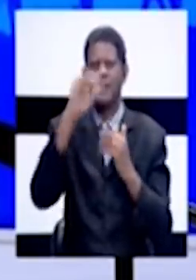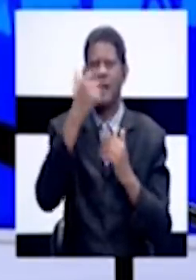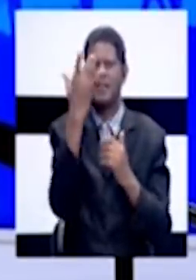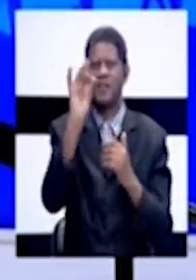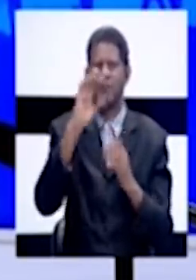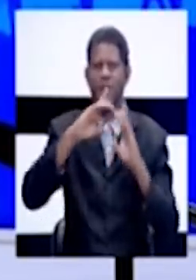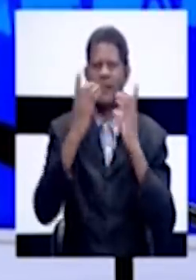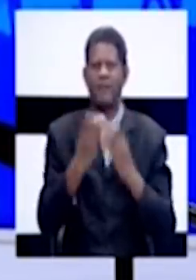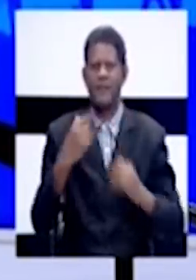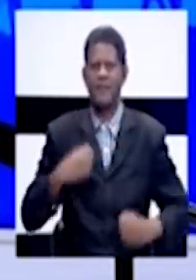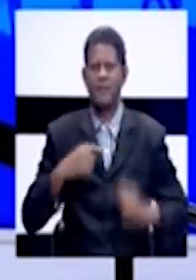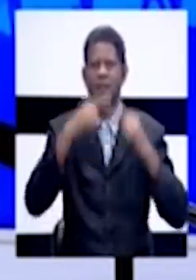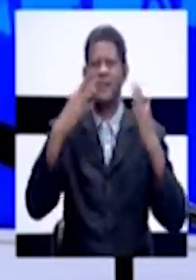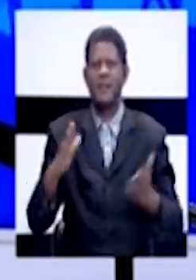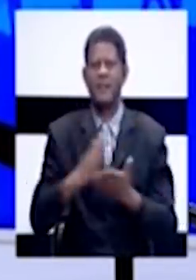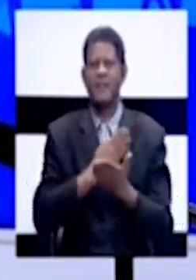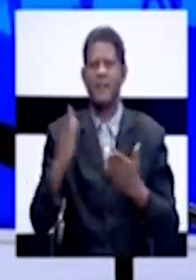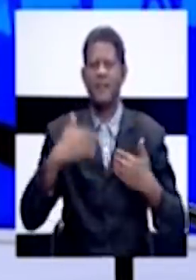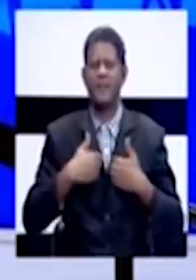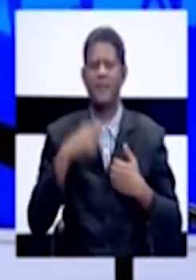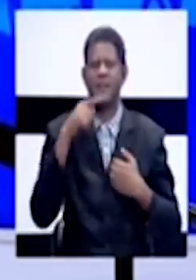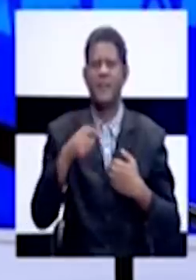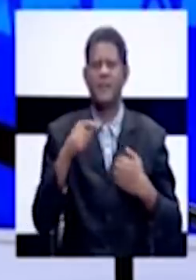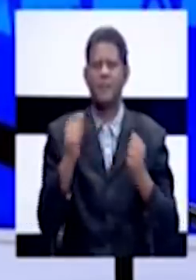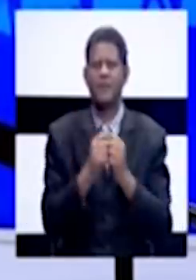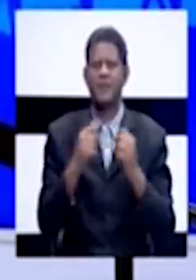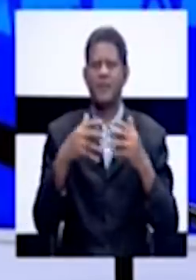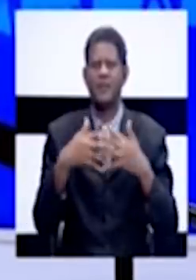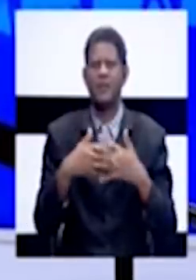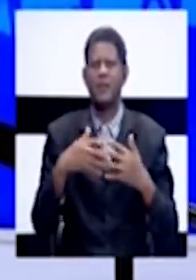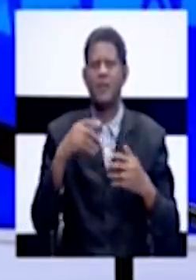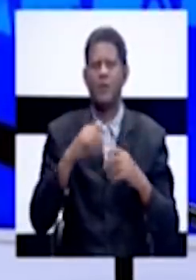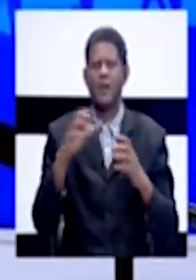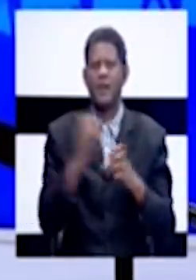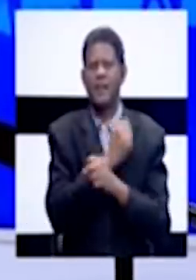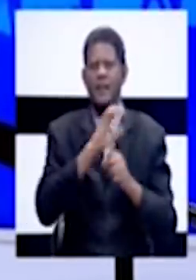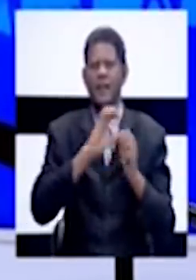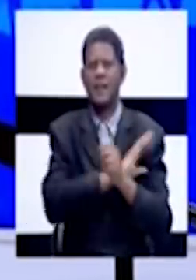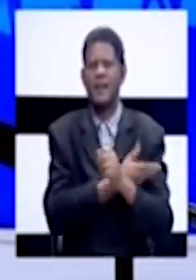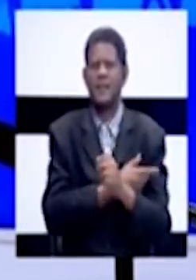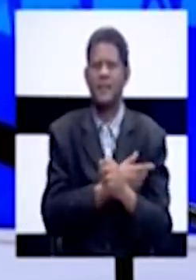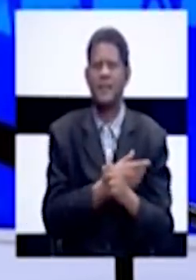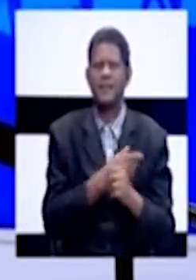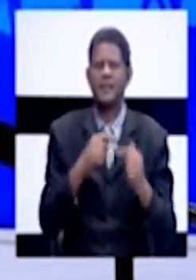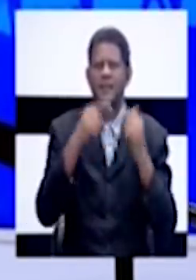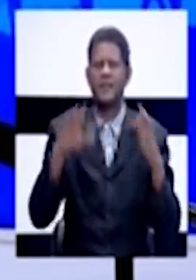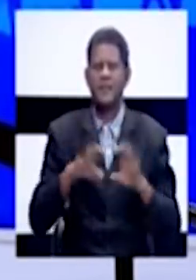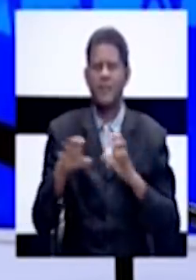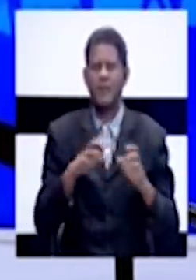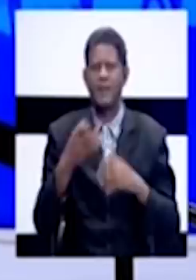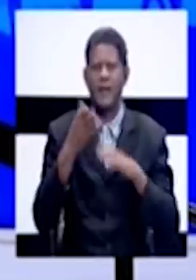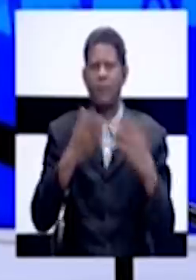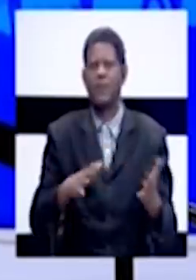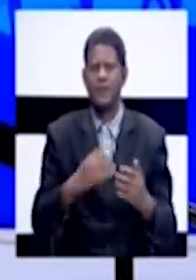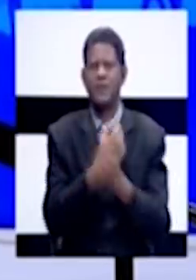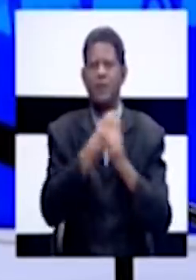شمان تكفل سراوي سرائي يساتف اللو زي مس زيت تحايزو ورار حيل سلائي زي مس ورار حيل سلائي زقبر زلو نايموتن